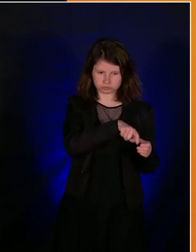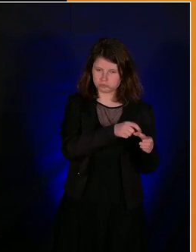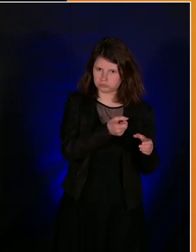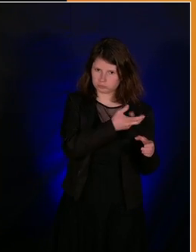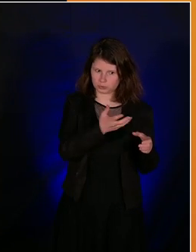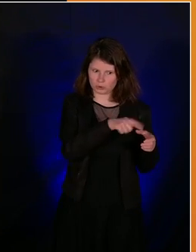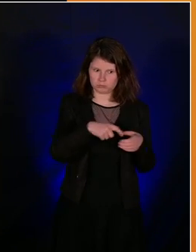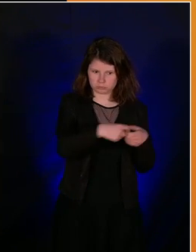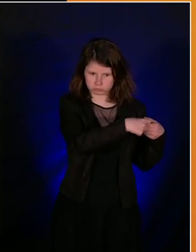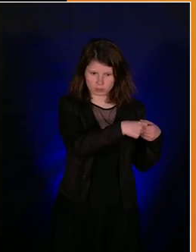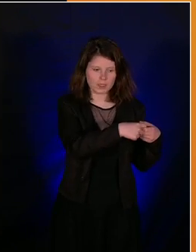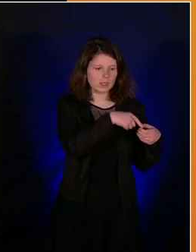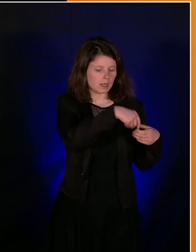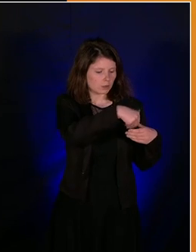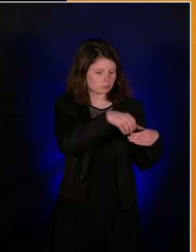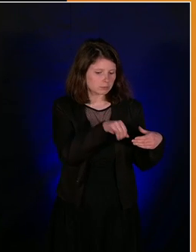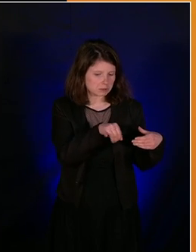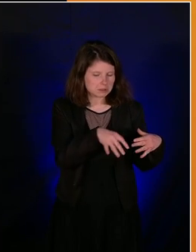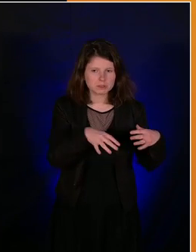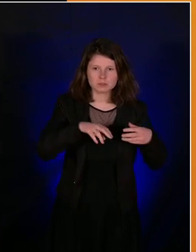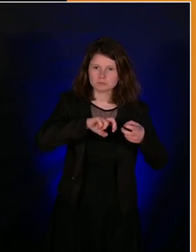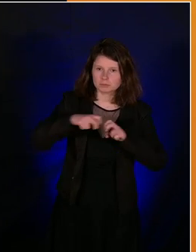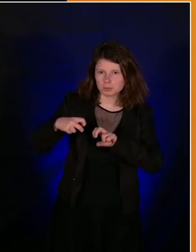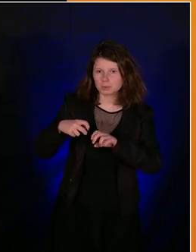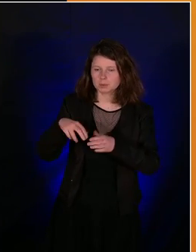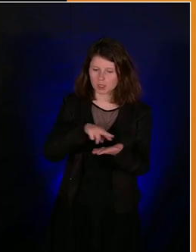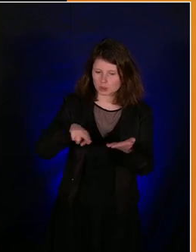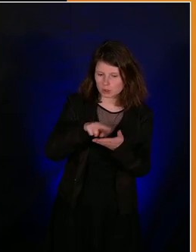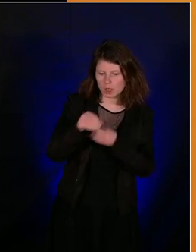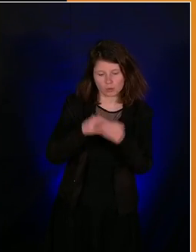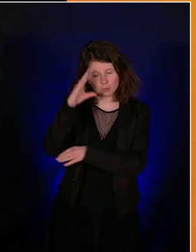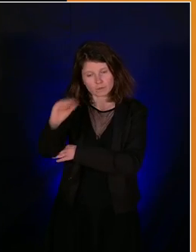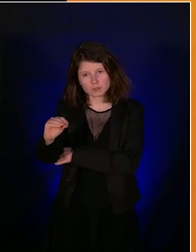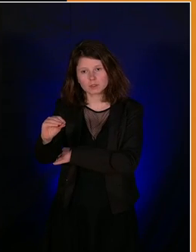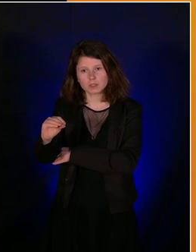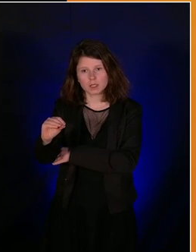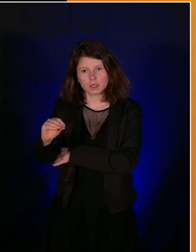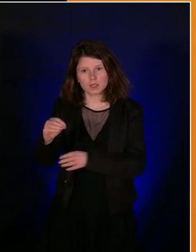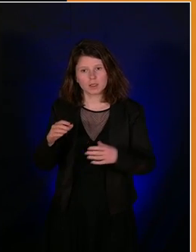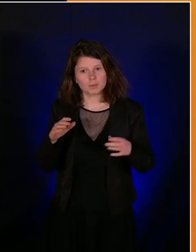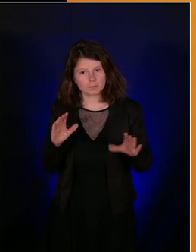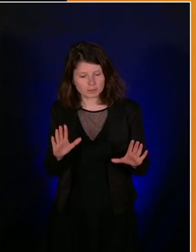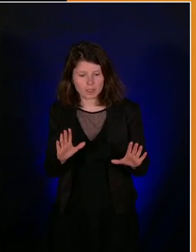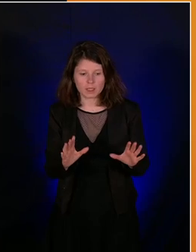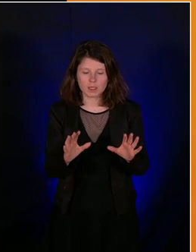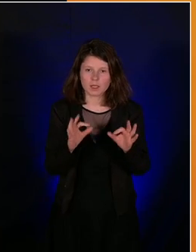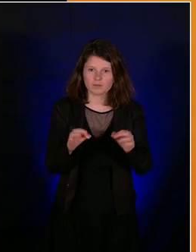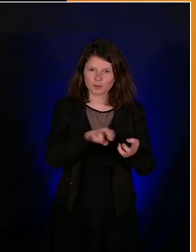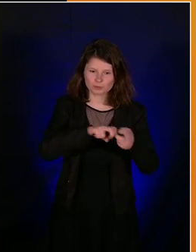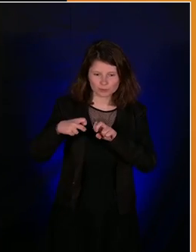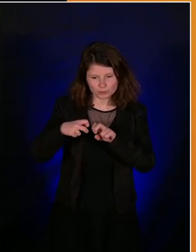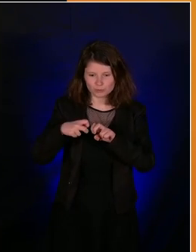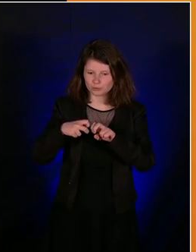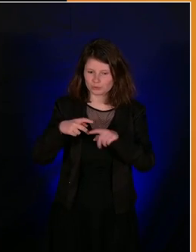des organisations régionales ou euh comment dire professionnel mais il y a en fait beaucoup moins d'organisations